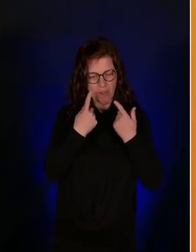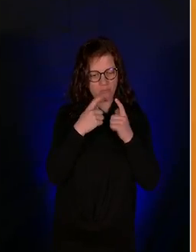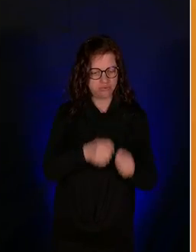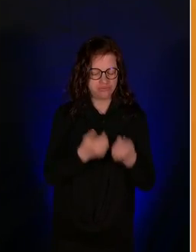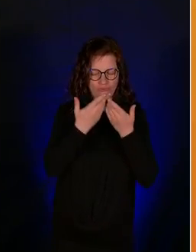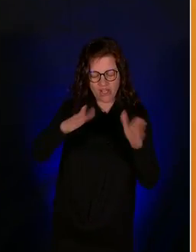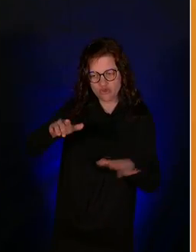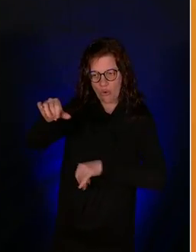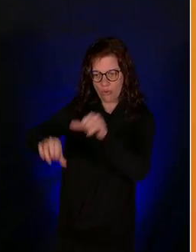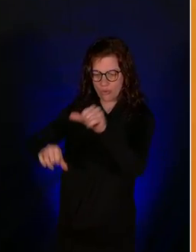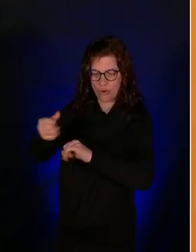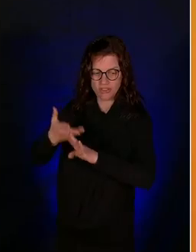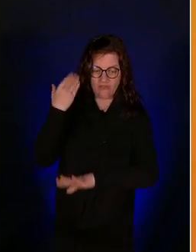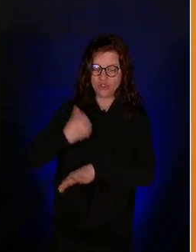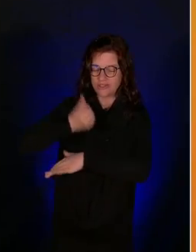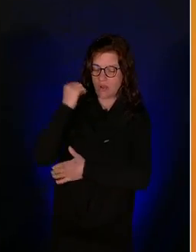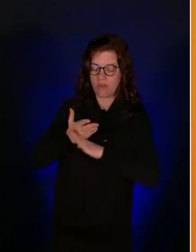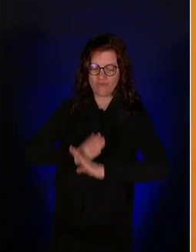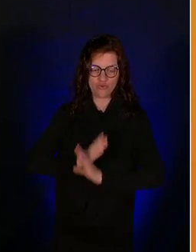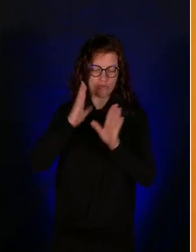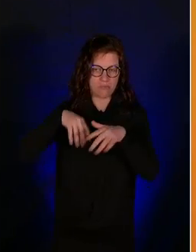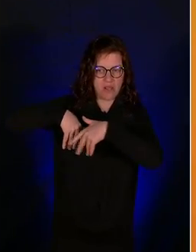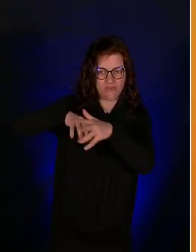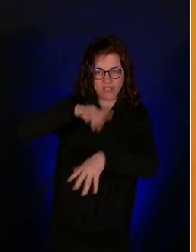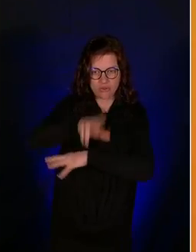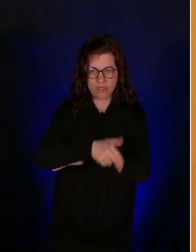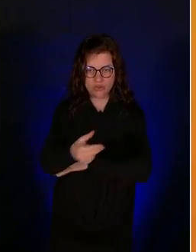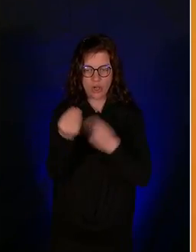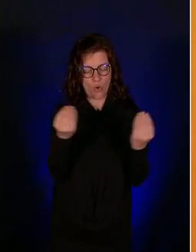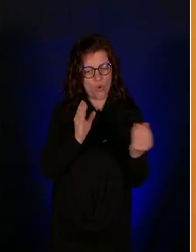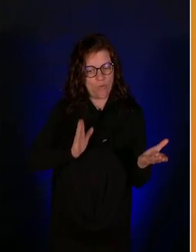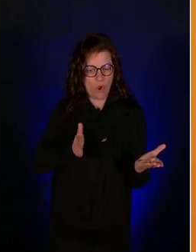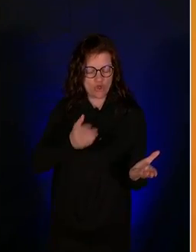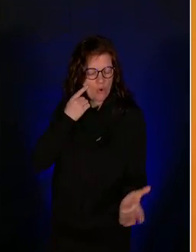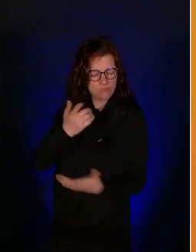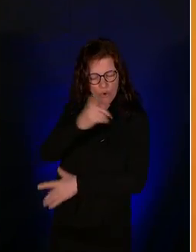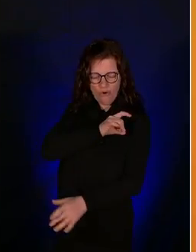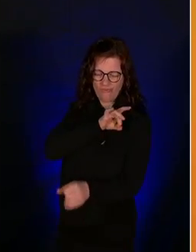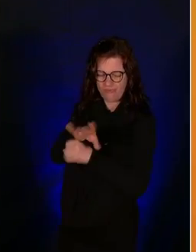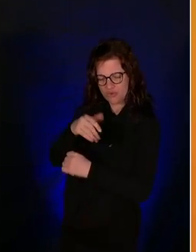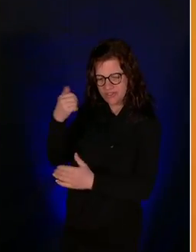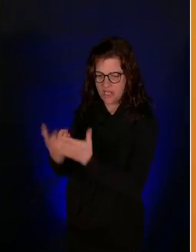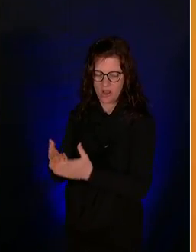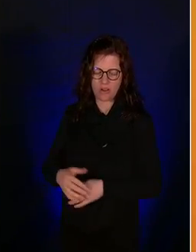avant-hier une manifestation nationale à Bordeaux pour le refus de l'ouverture à la concurrence.